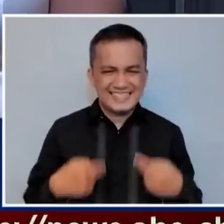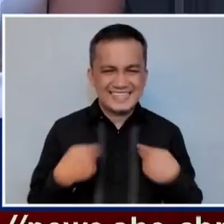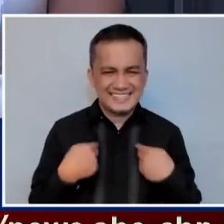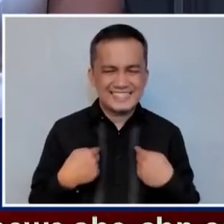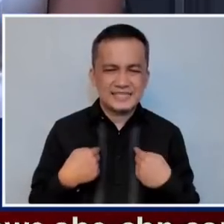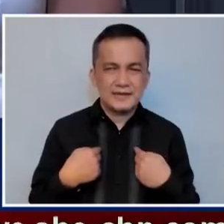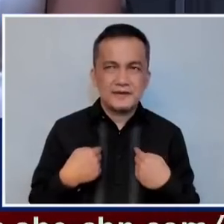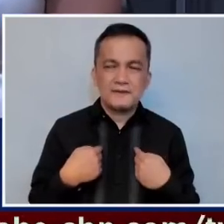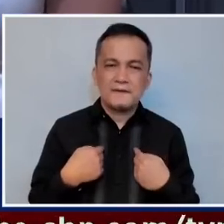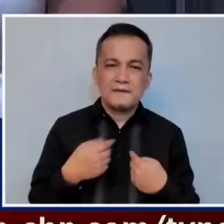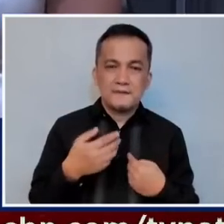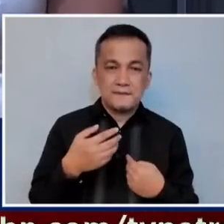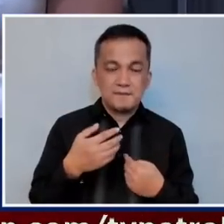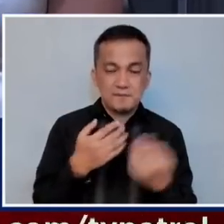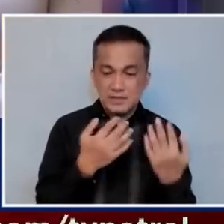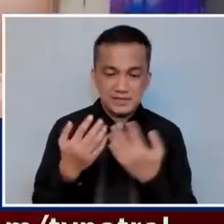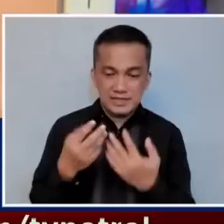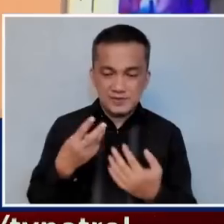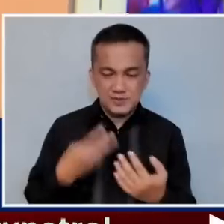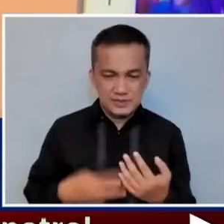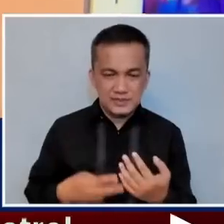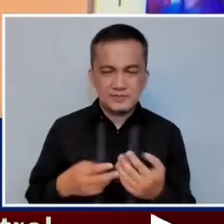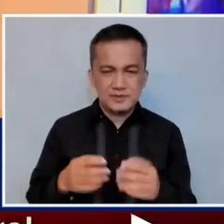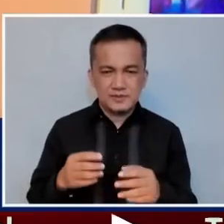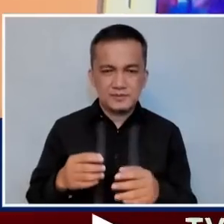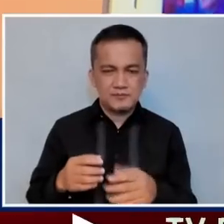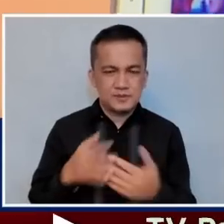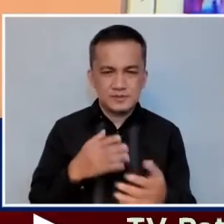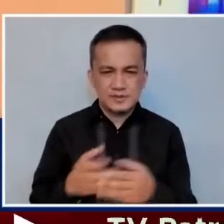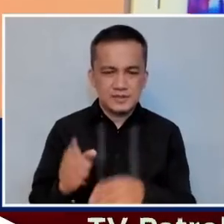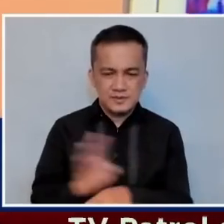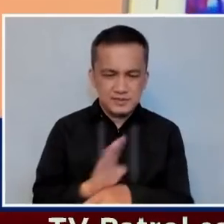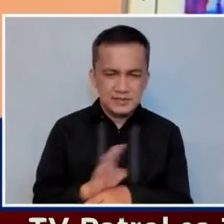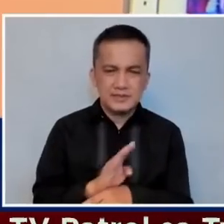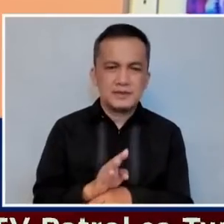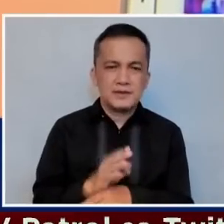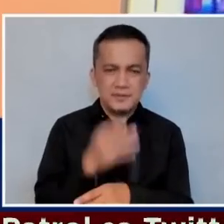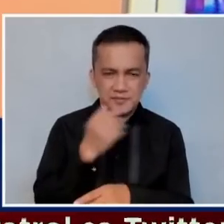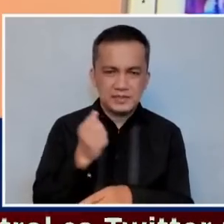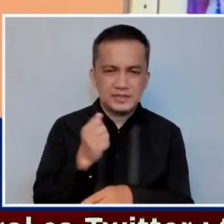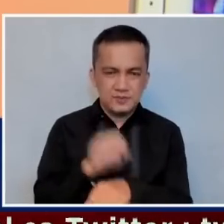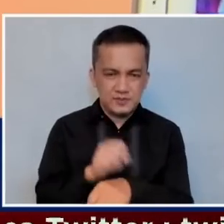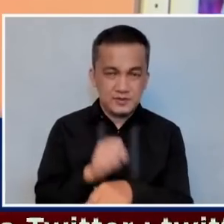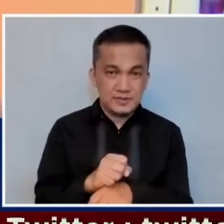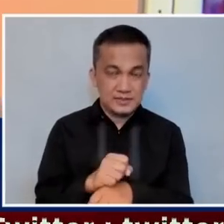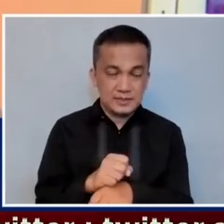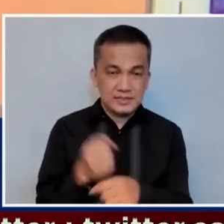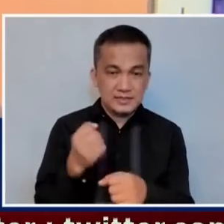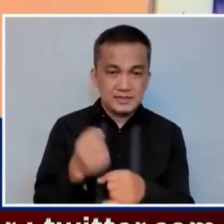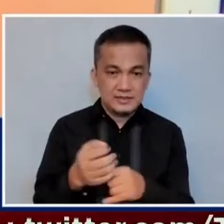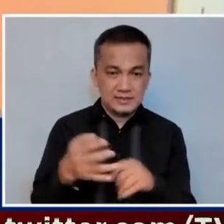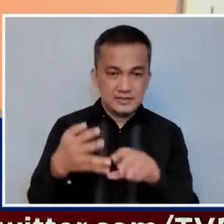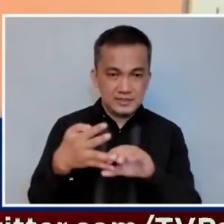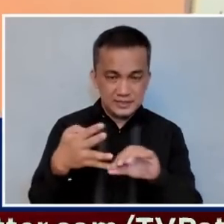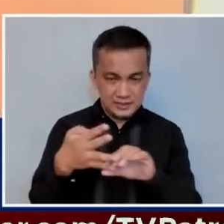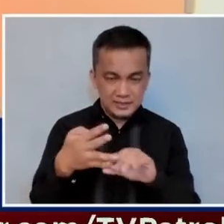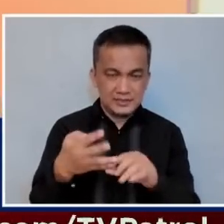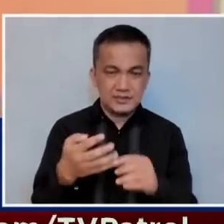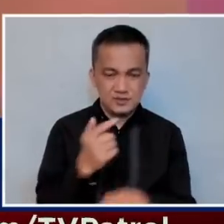wish, even busier and better career this coming, this latter end of 2022